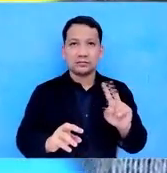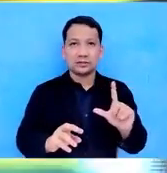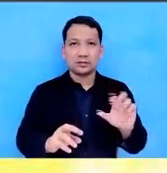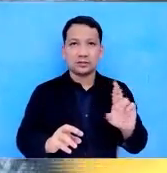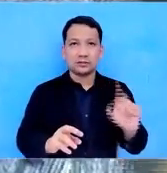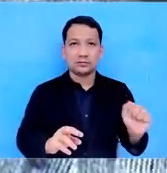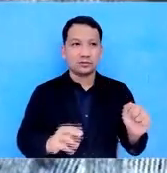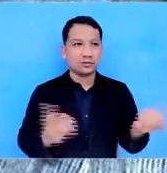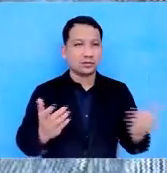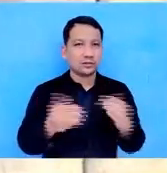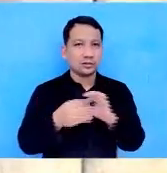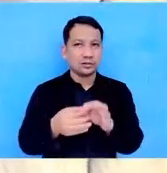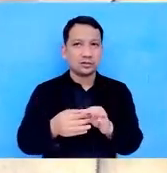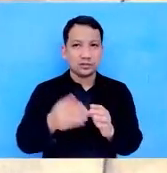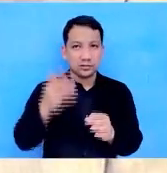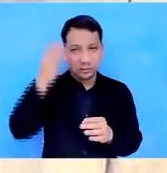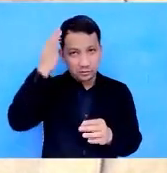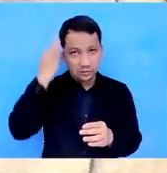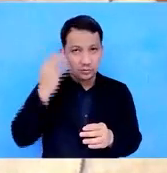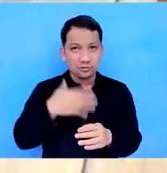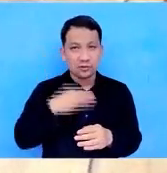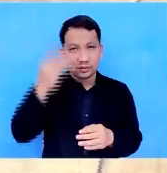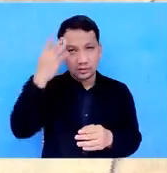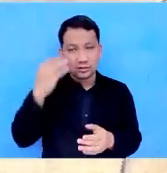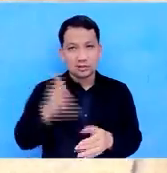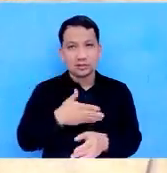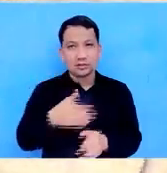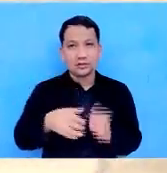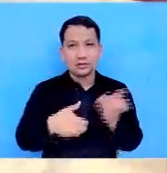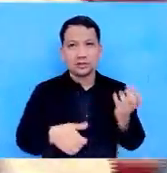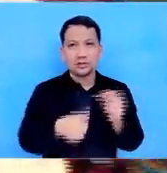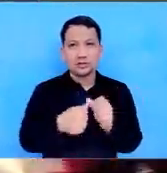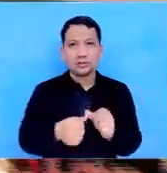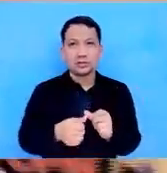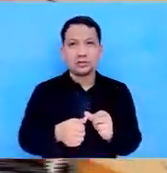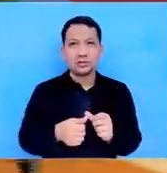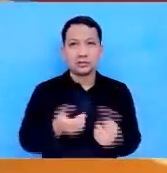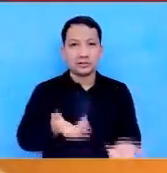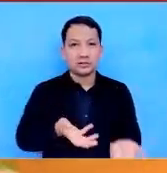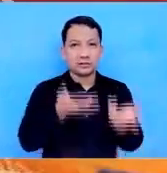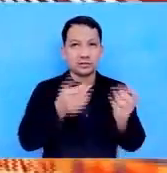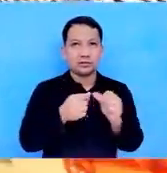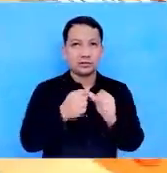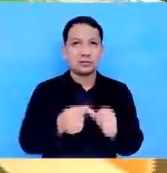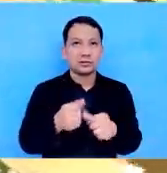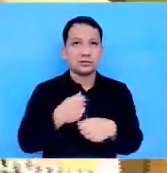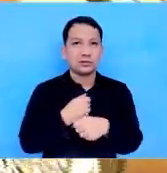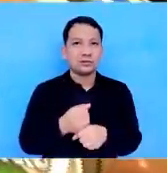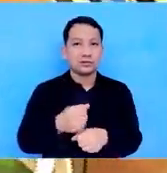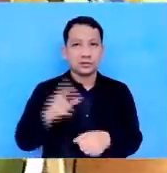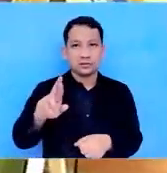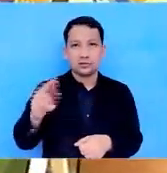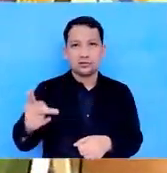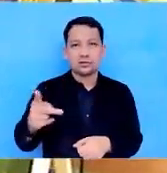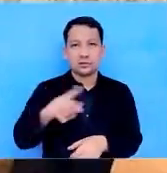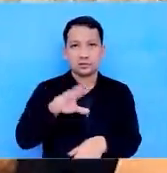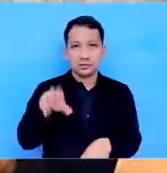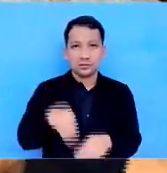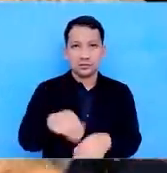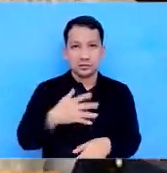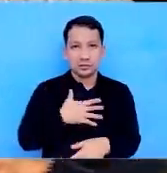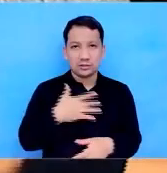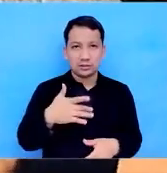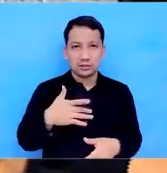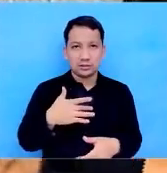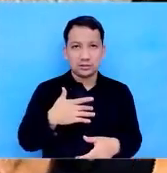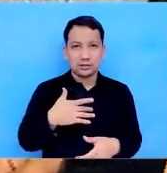Kahit Maputi Ang Buhok Ko. Ang hit singer at composer, all praises sa pagganap ni RK sa kanyang life story. Hindi